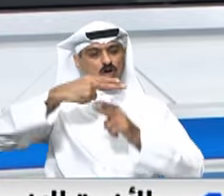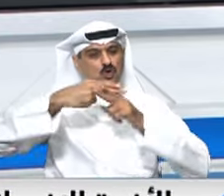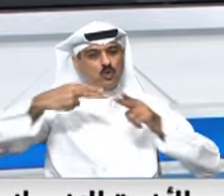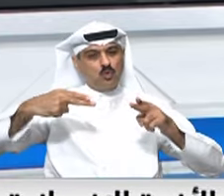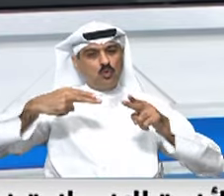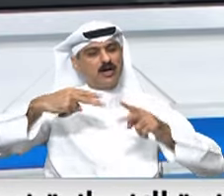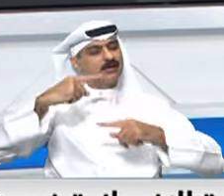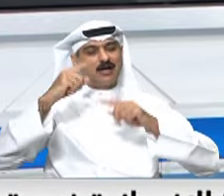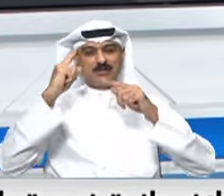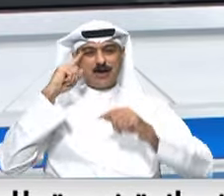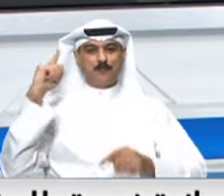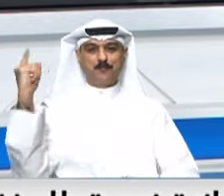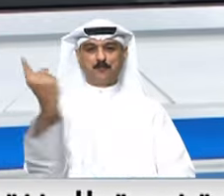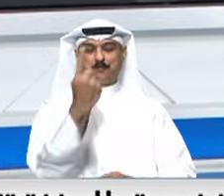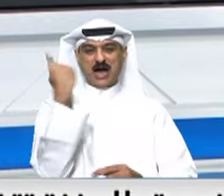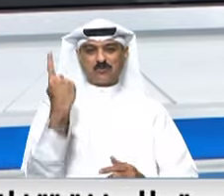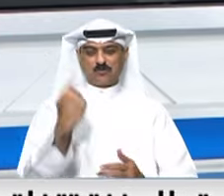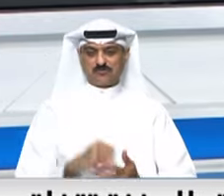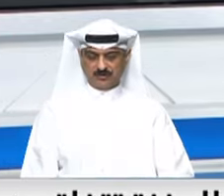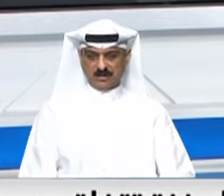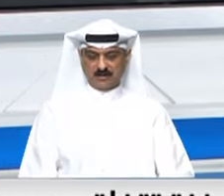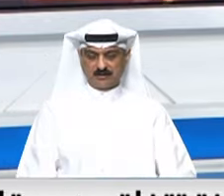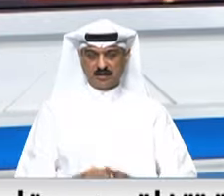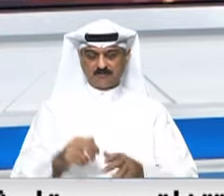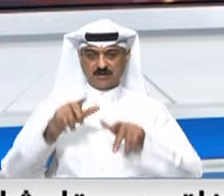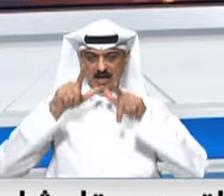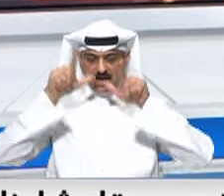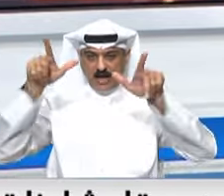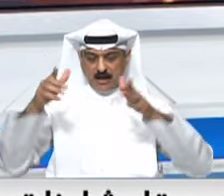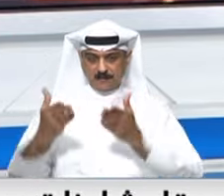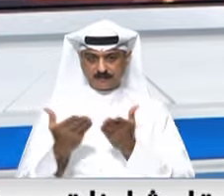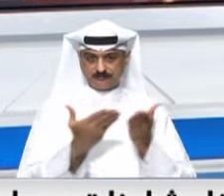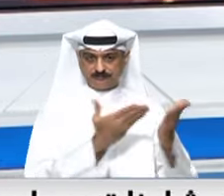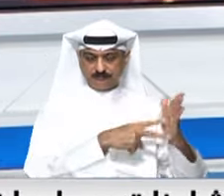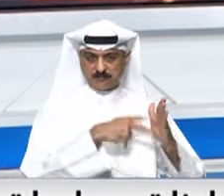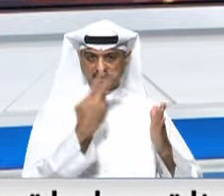ويانا نشرتنا الجويه تنتهي والان نعود للطرف الاخر من الاستديو لاستكمال النشره